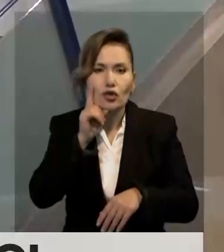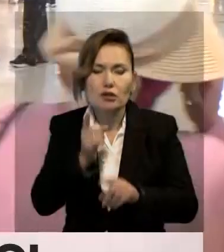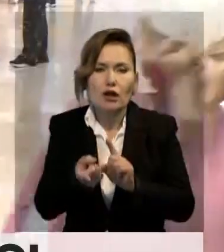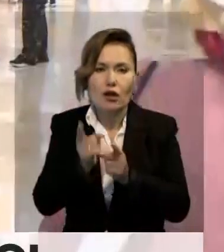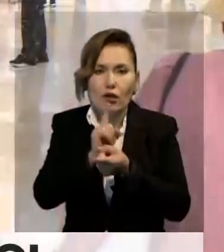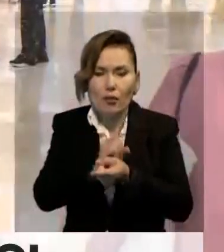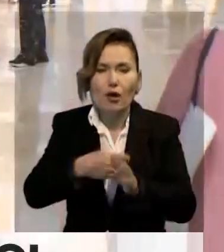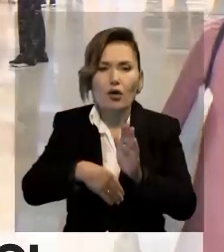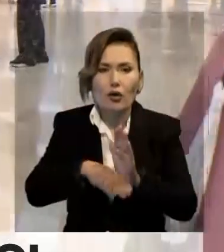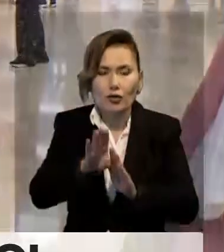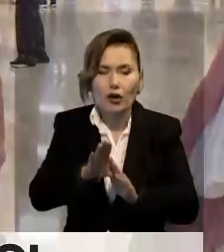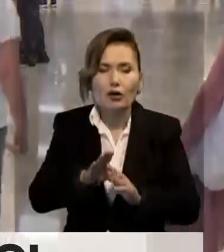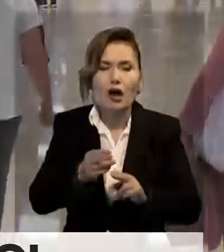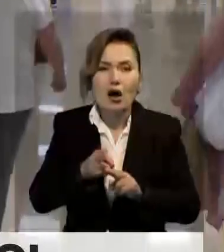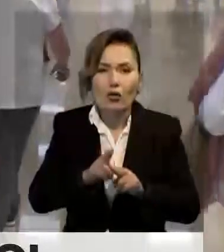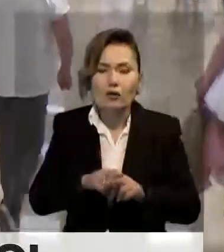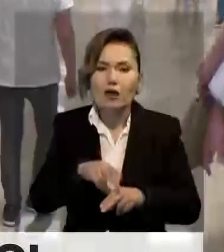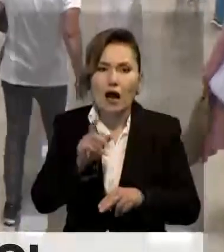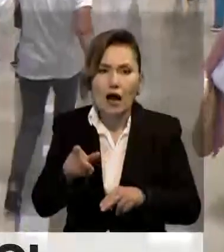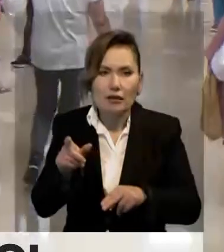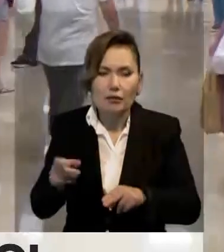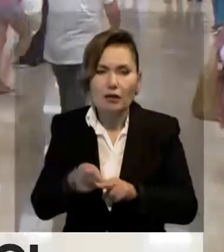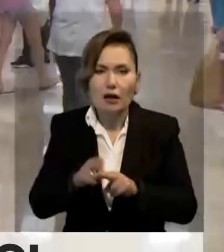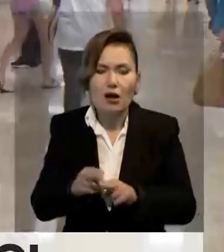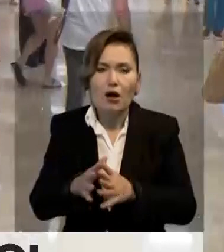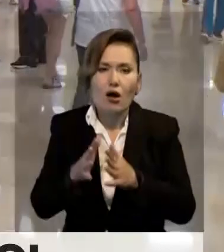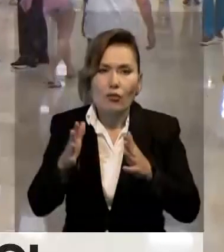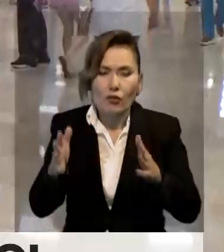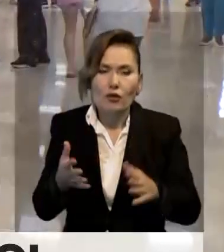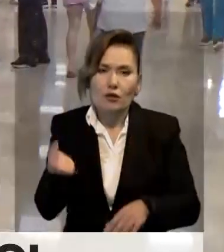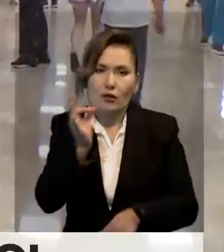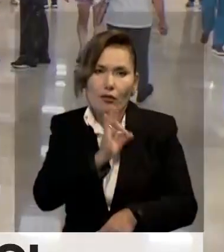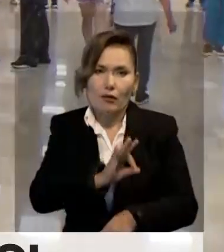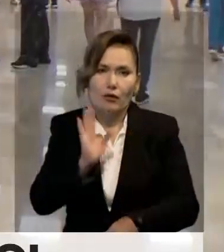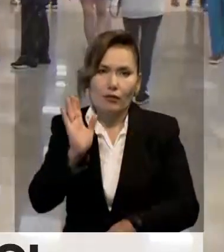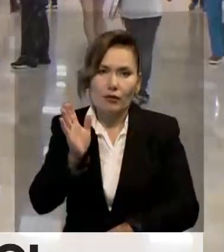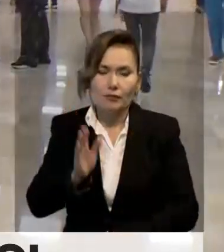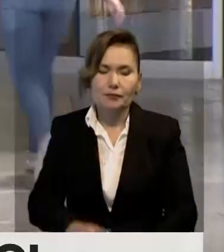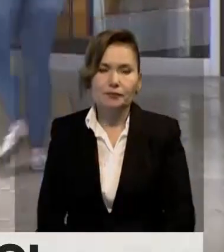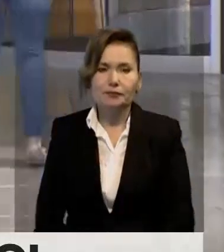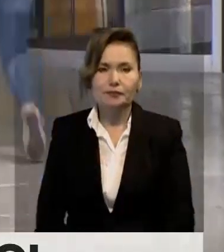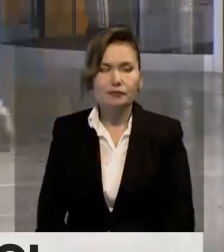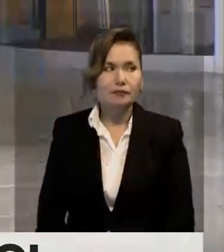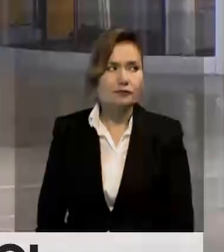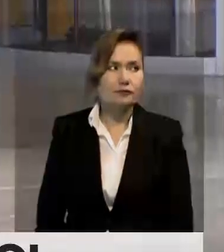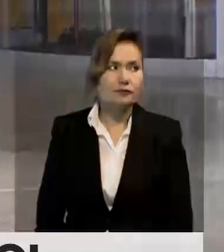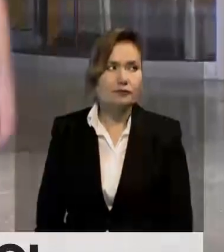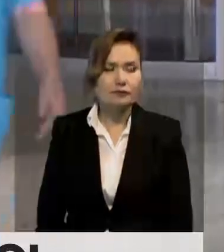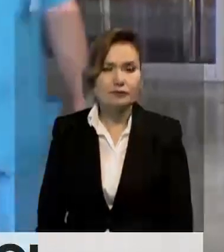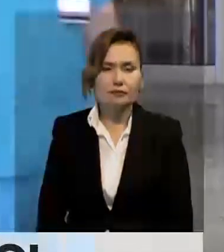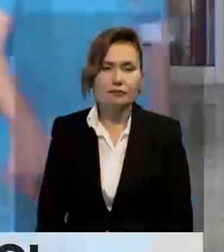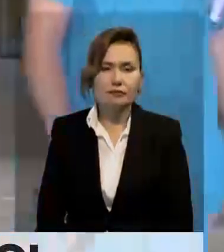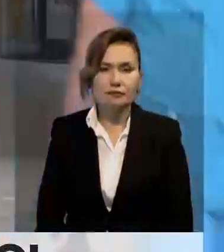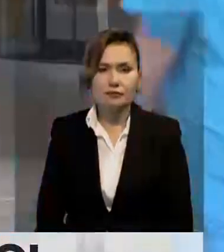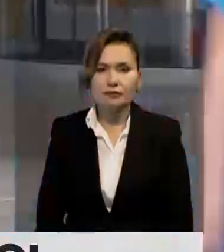емес. Бірақ егде жаста қалжырамай, қаусамай тіршілік кешуіне үміт береді. Мақпал Сержанқызы, Сергей Ауслендер,